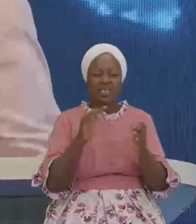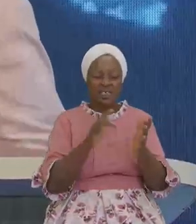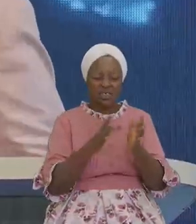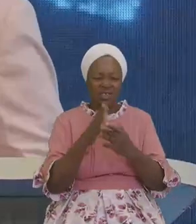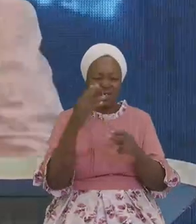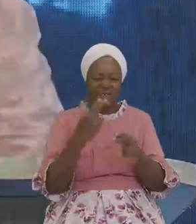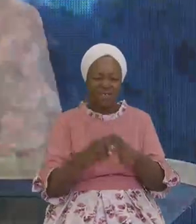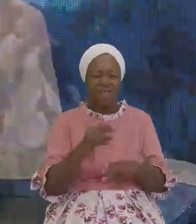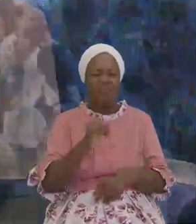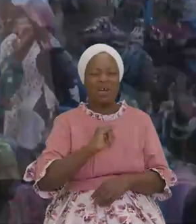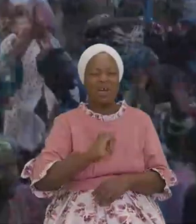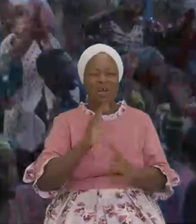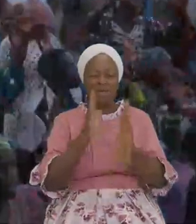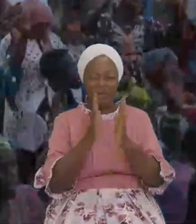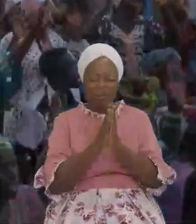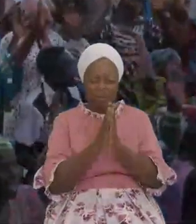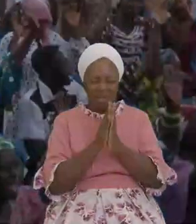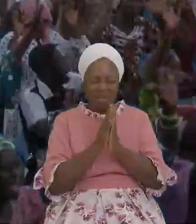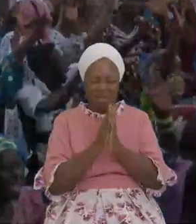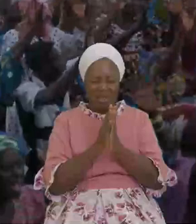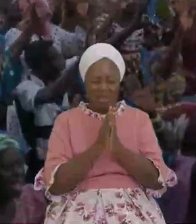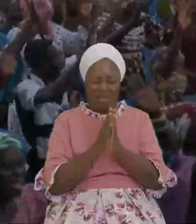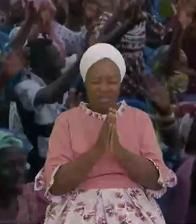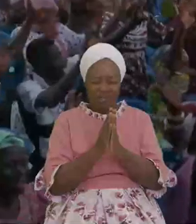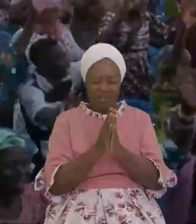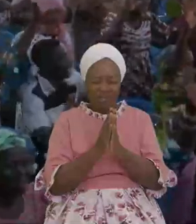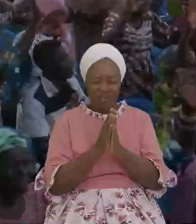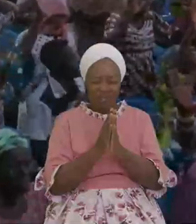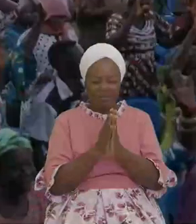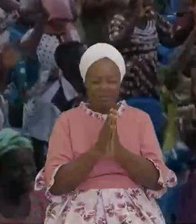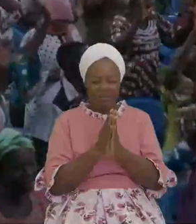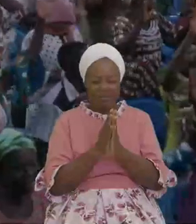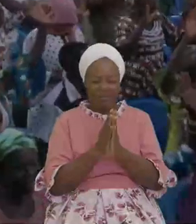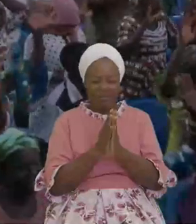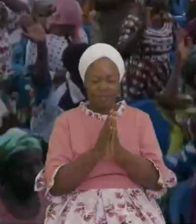fait. Au nom de Jésus, nous prions.